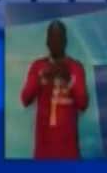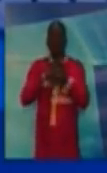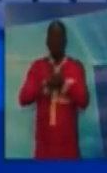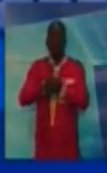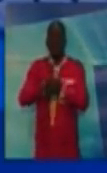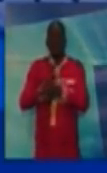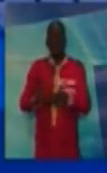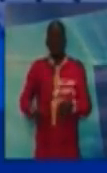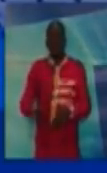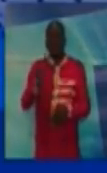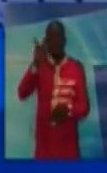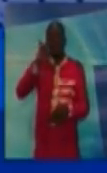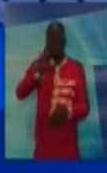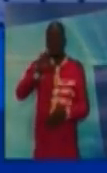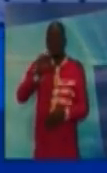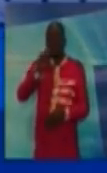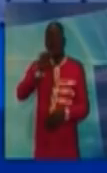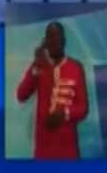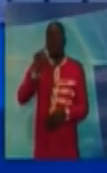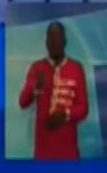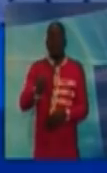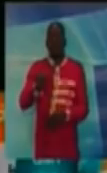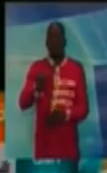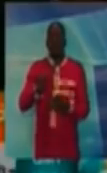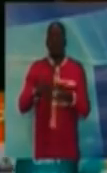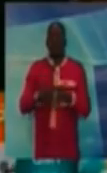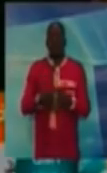espace aérien iranien.